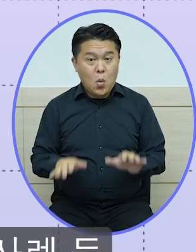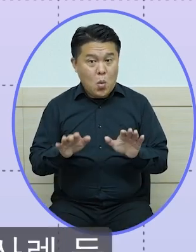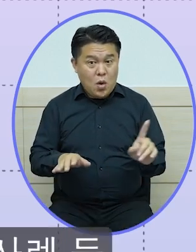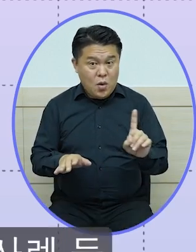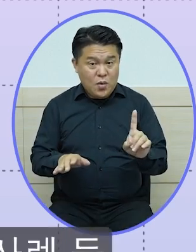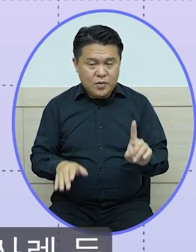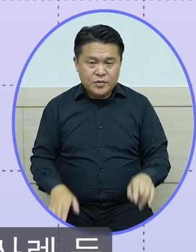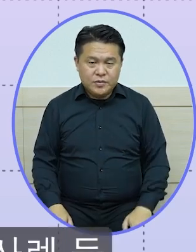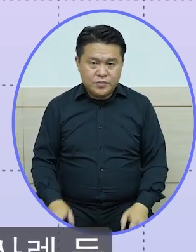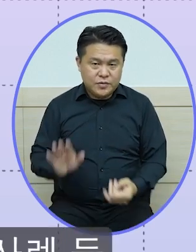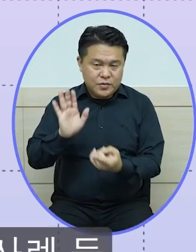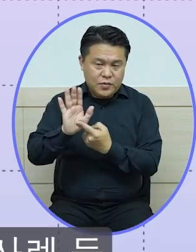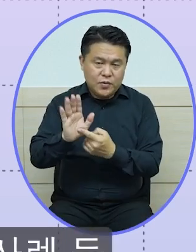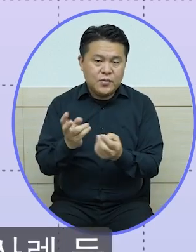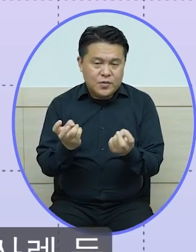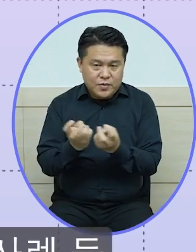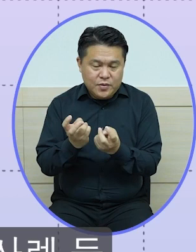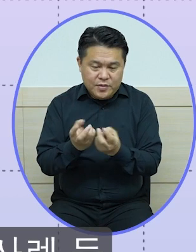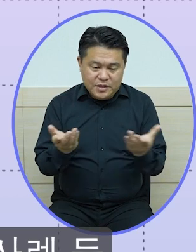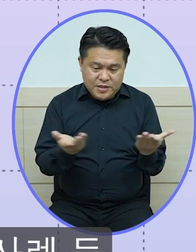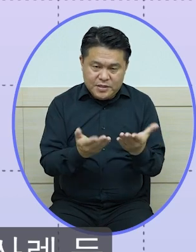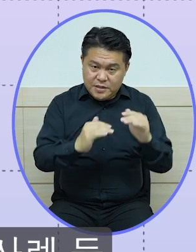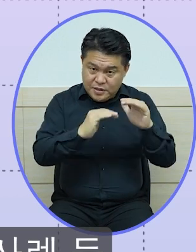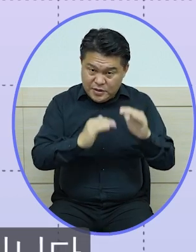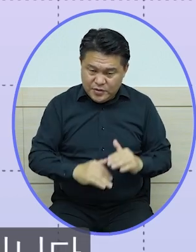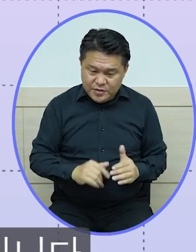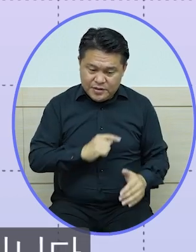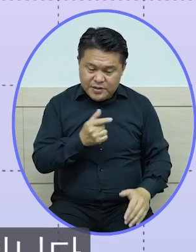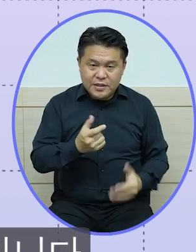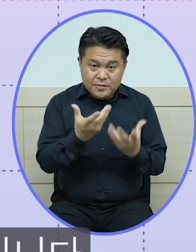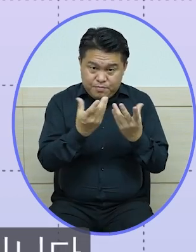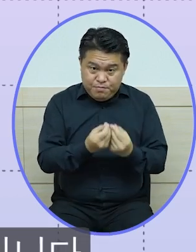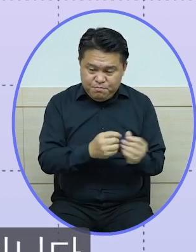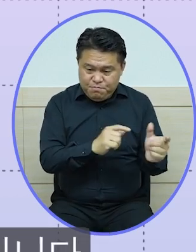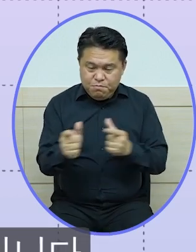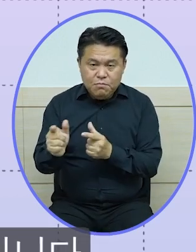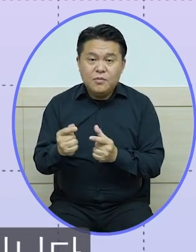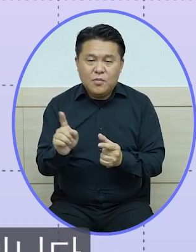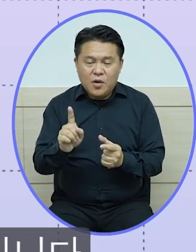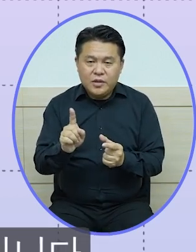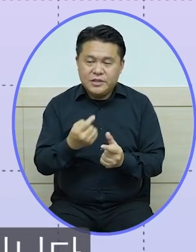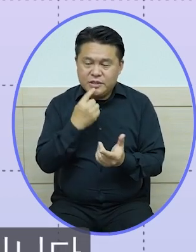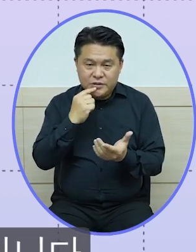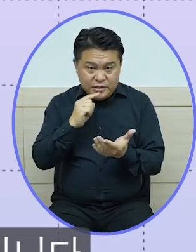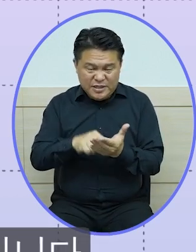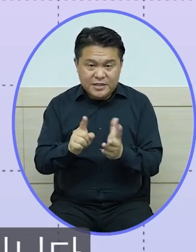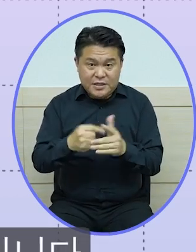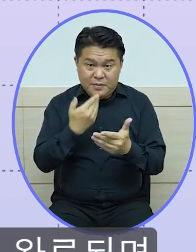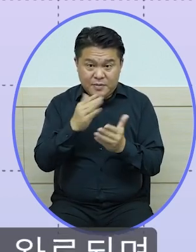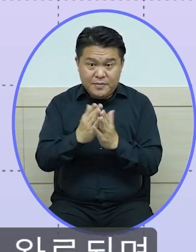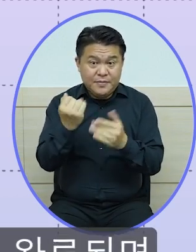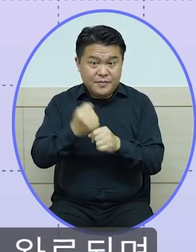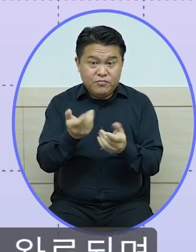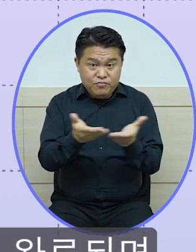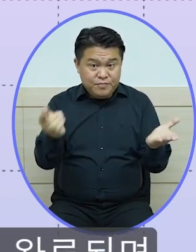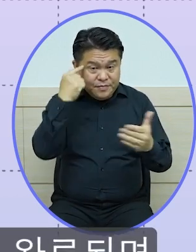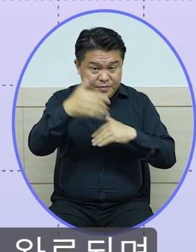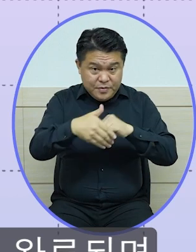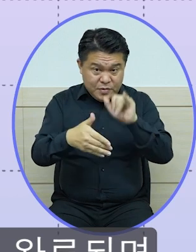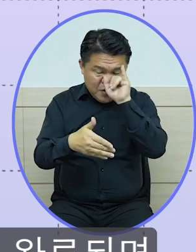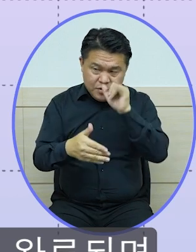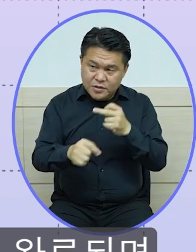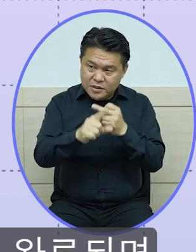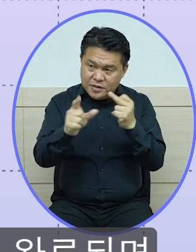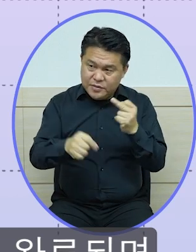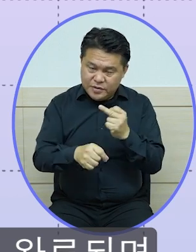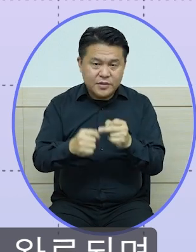올해는 공부 방법, 업무 수행 내용, 실제 자격 취득 사례 등 이해하기 쉬운 자료로 제작하여 보급할 계획입니다. 12월 제작 완료로 사업을